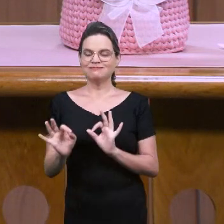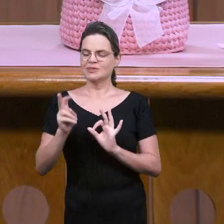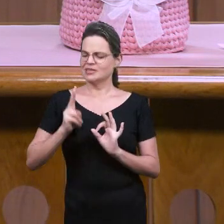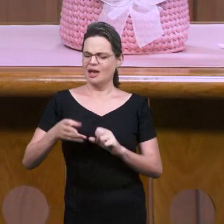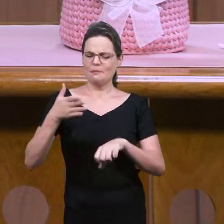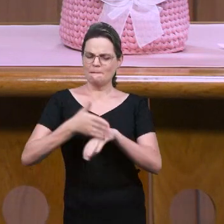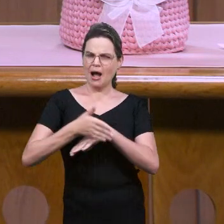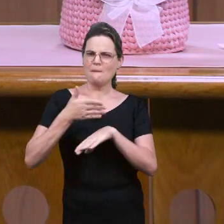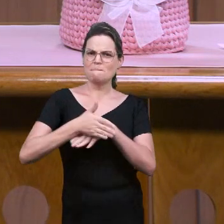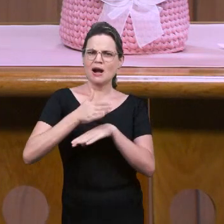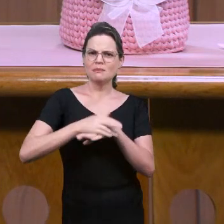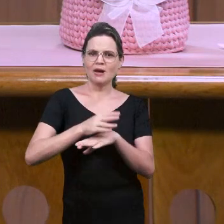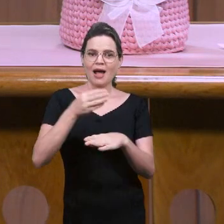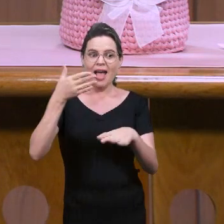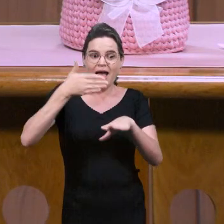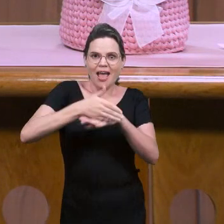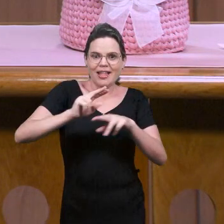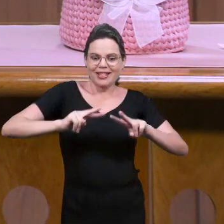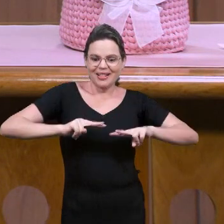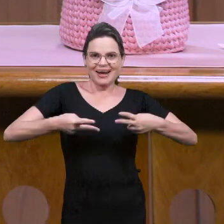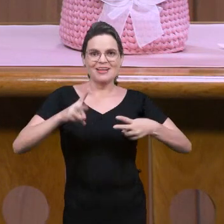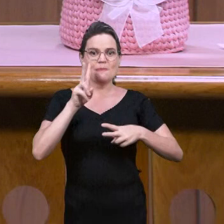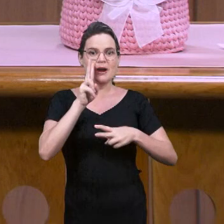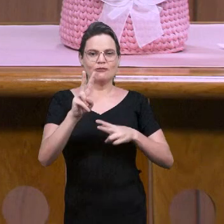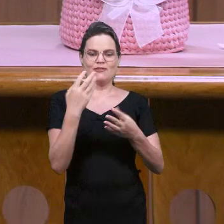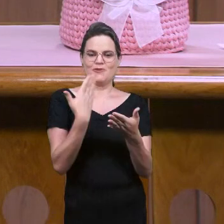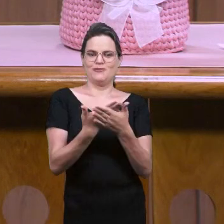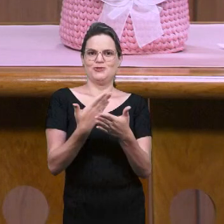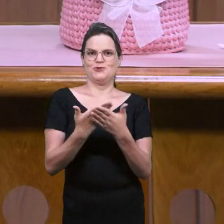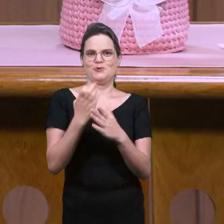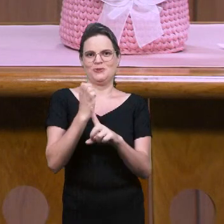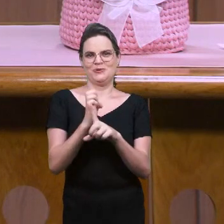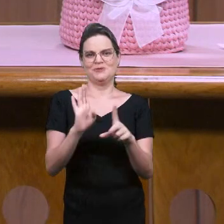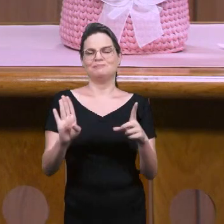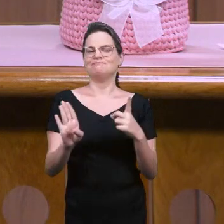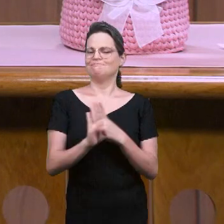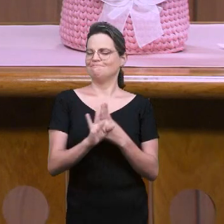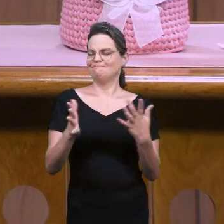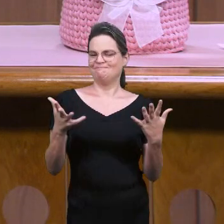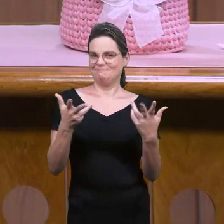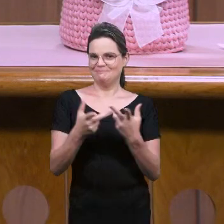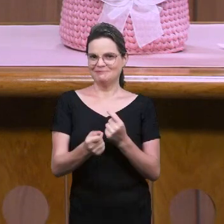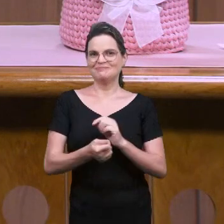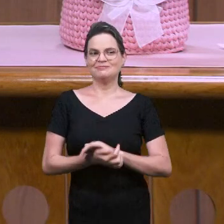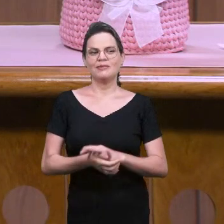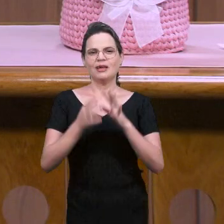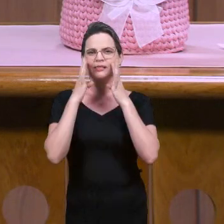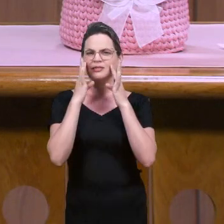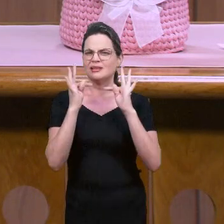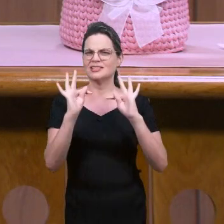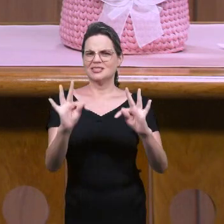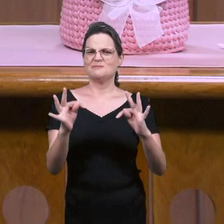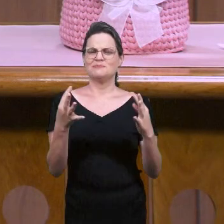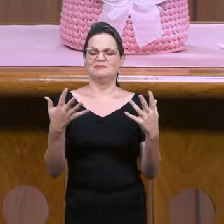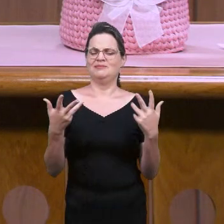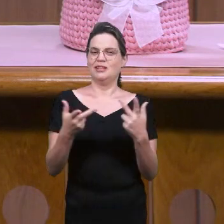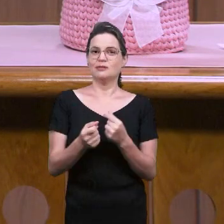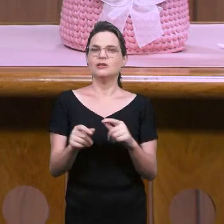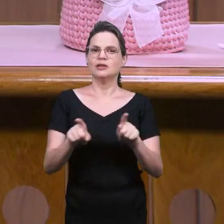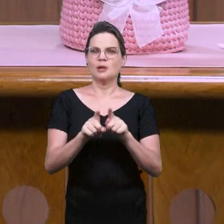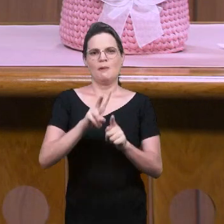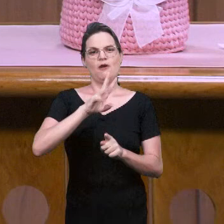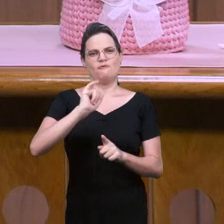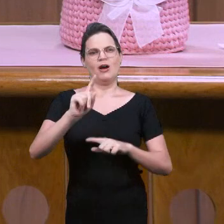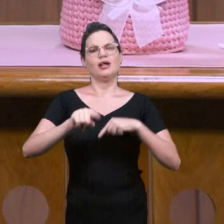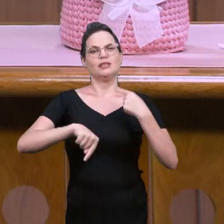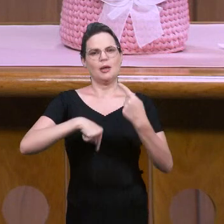assidue dans notre canal pour assister les études de l'école biblique dominicale. Donc, ces témoignages sont des témoignages qui